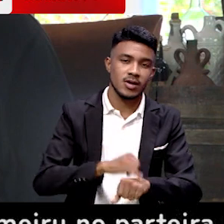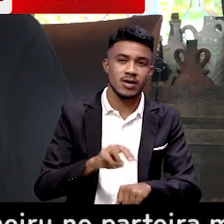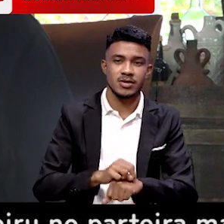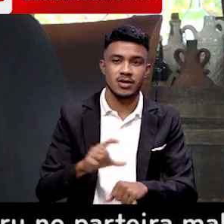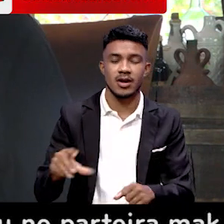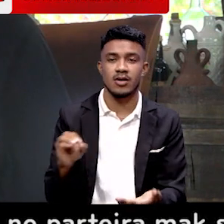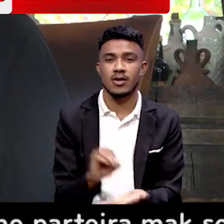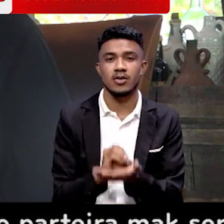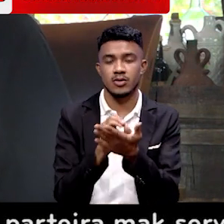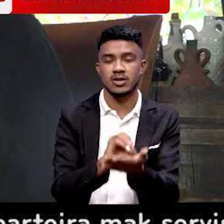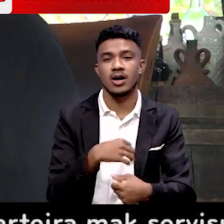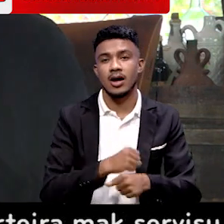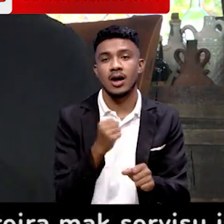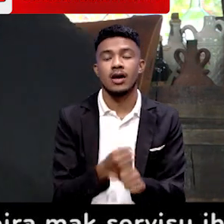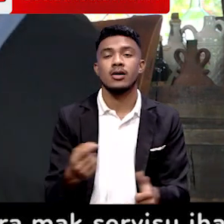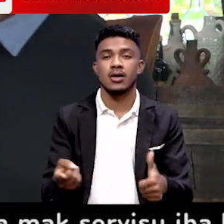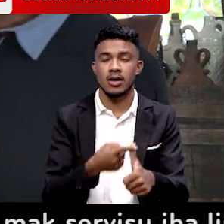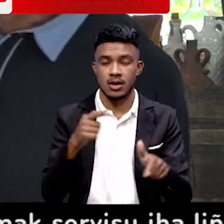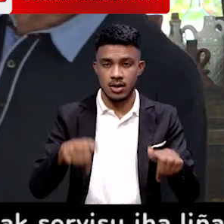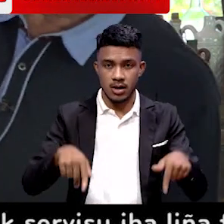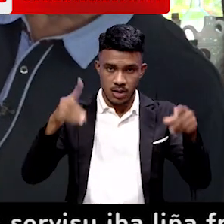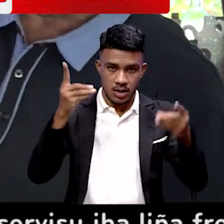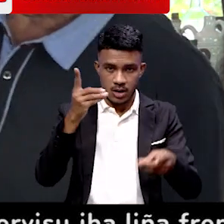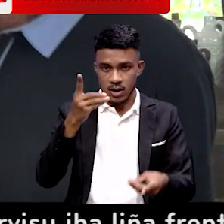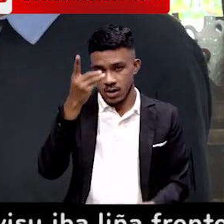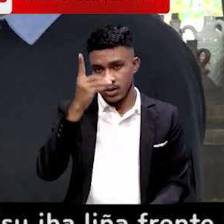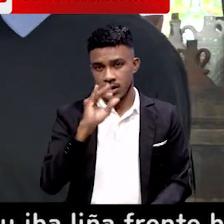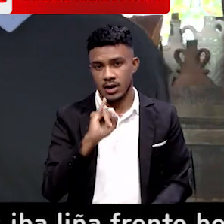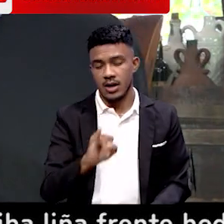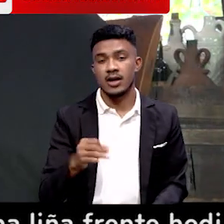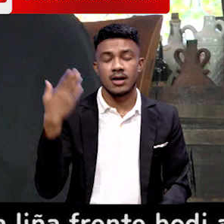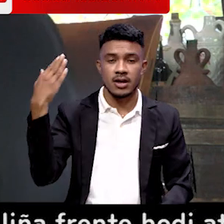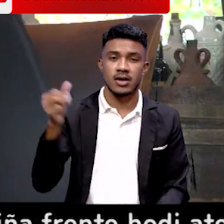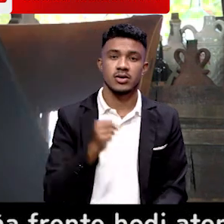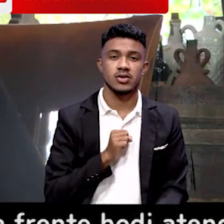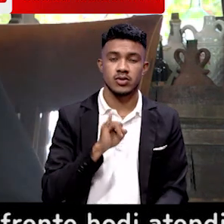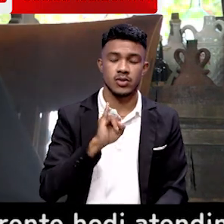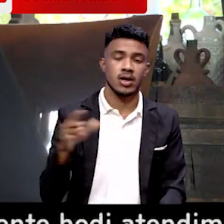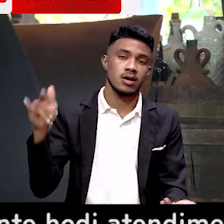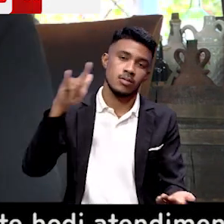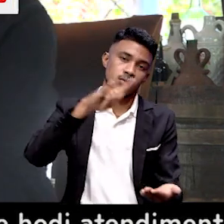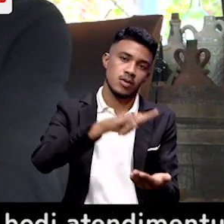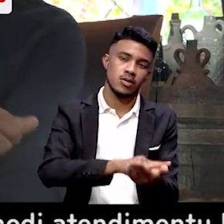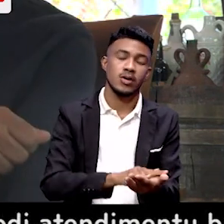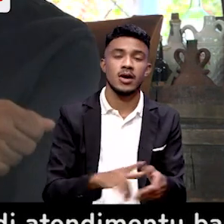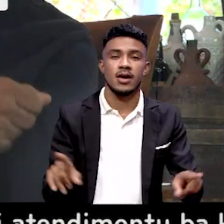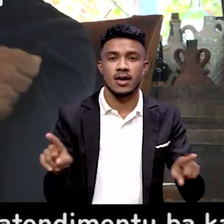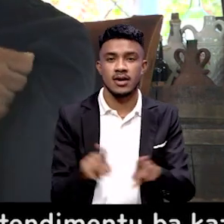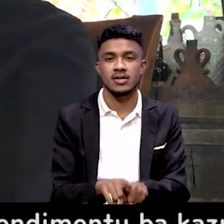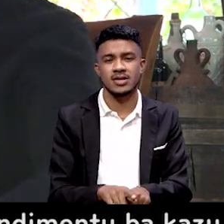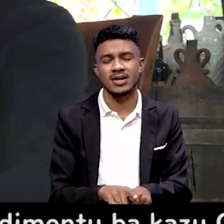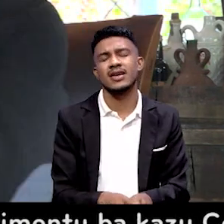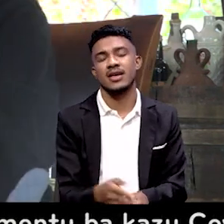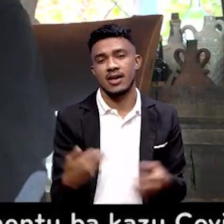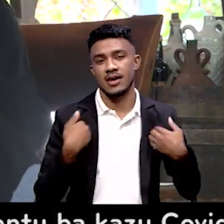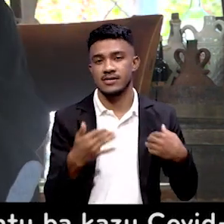fare quello che è di lì. All'aeroporto internazionale è suoi, devi fare quello che è di lì. Portanto, quando ballo faglianzo,